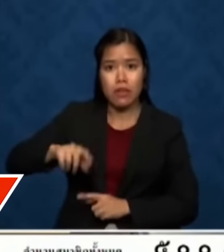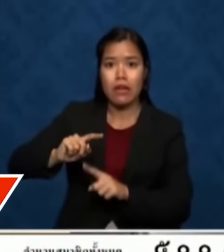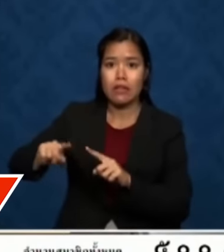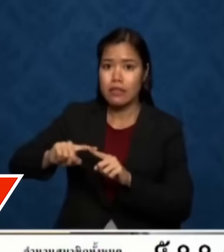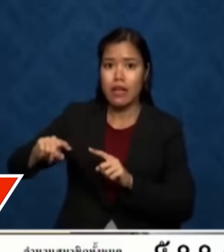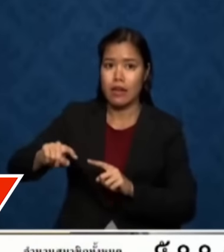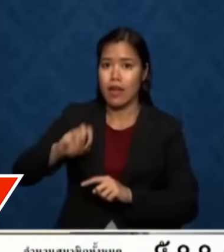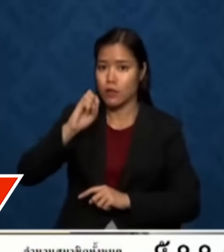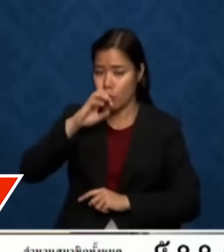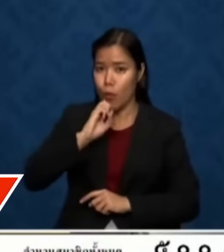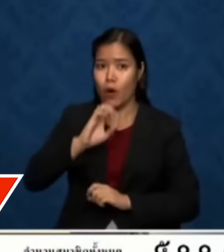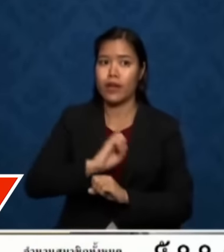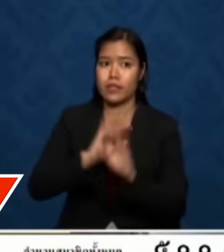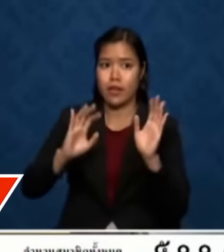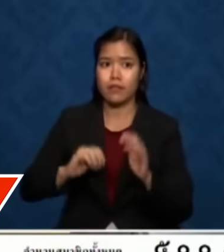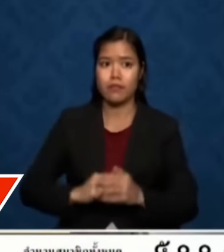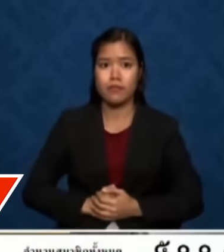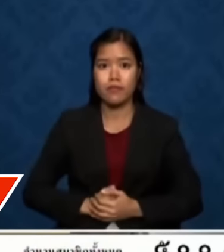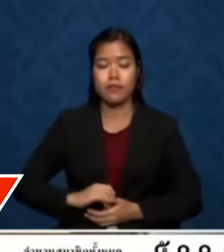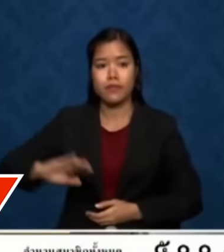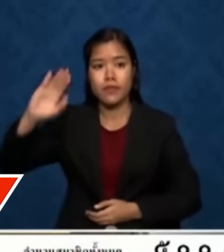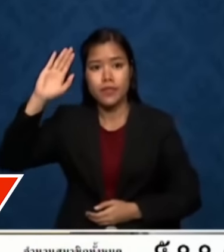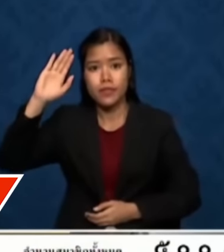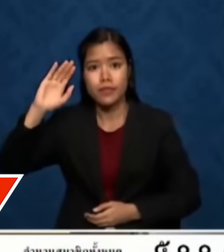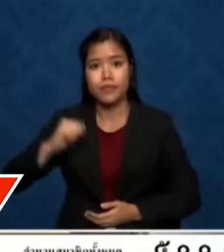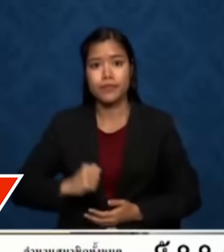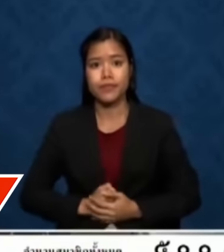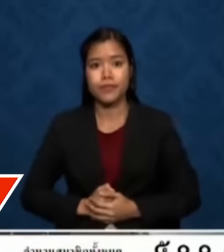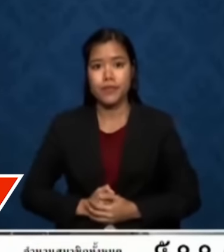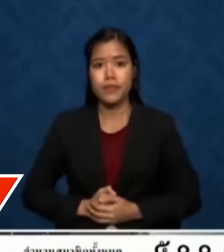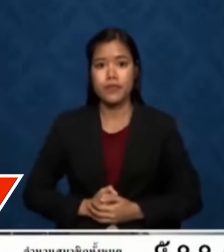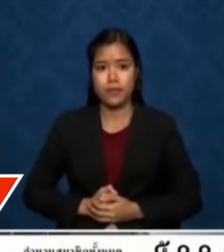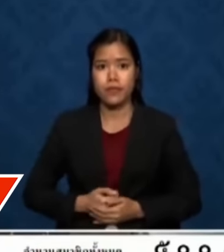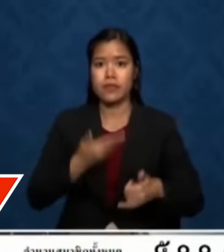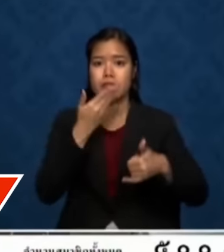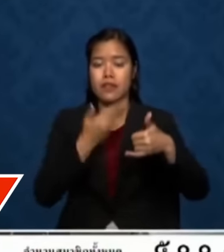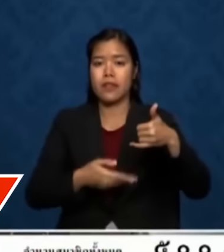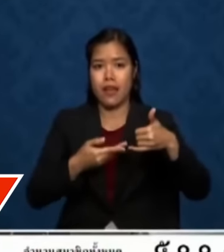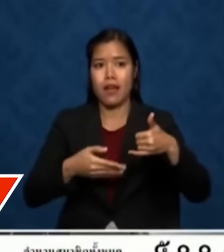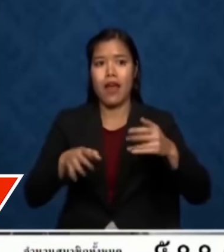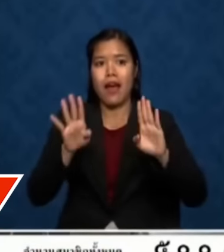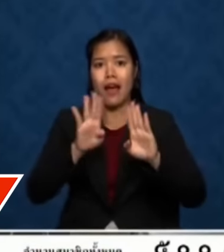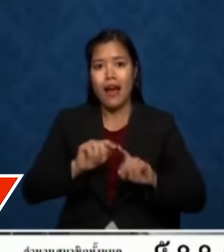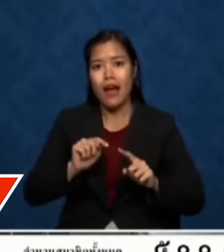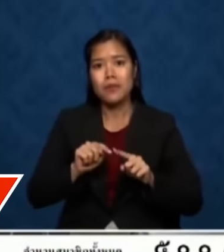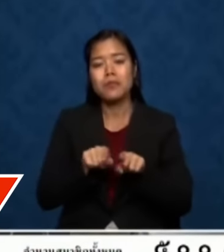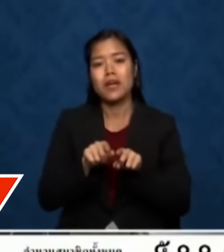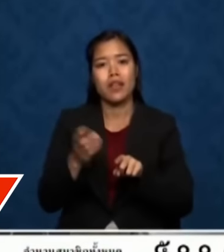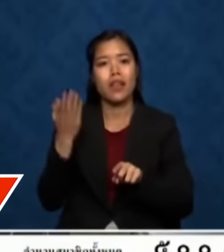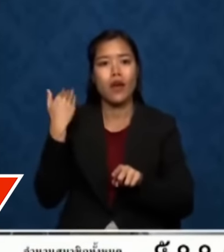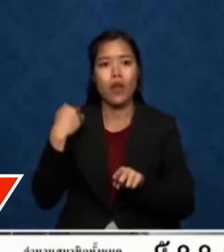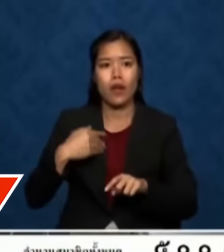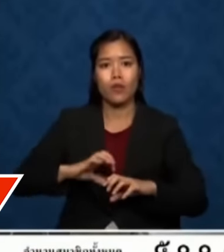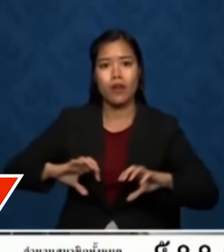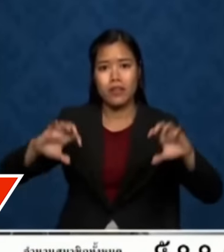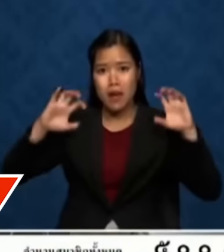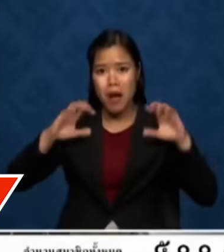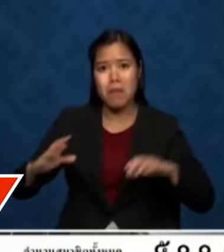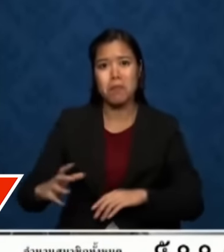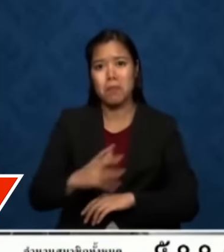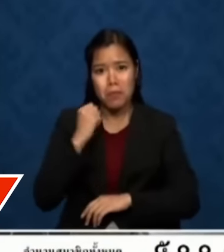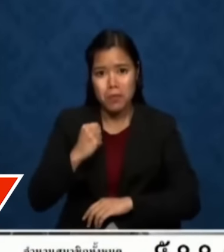การข่าวค่ะ ท่านประธาน ท่านประธานคะพฤติกรรมแบบนี้มันไม่ต่างกับรัฐบาลเผด็จการนะคะนั่นคือต้องการคว